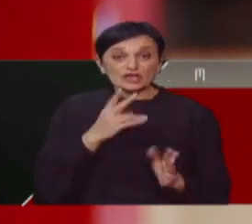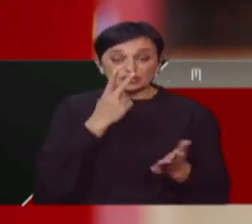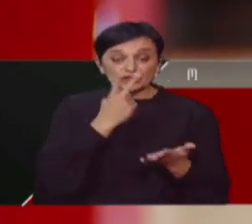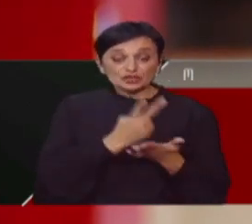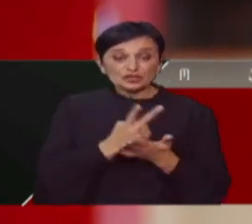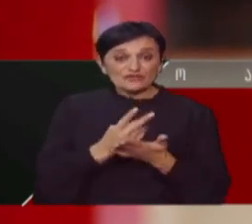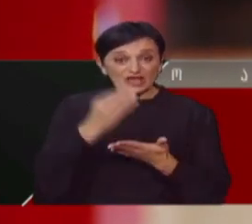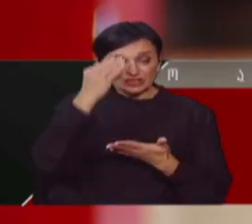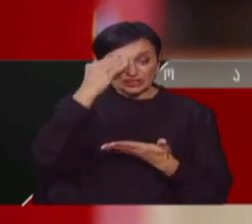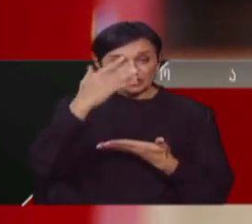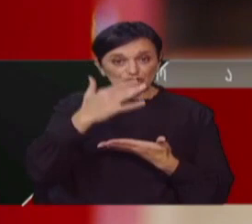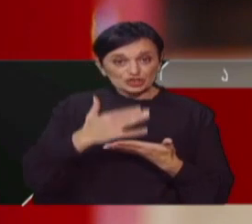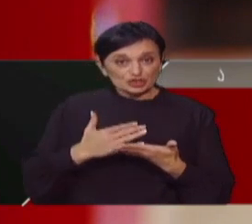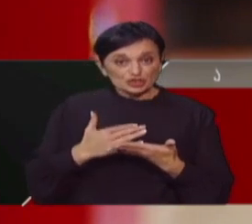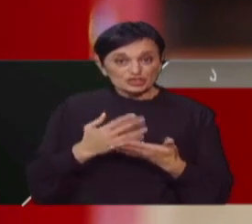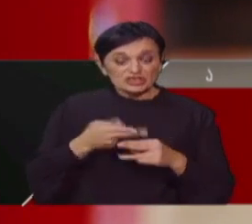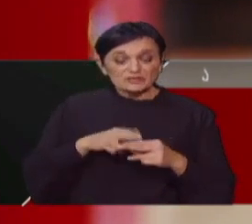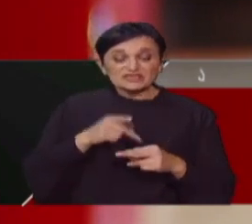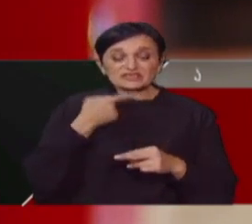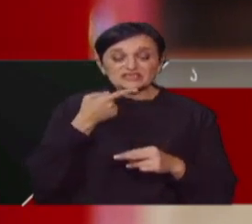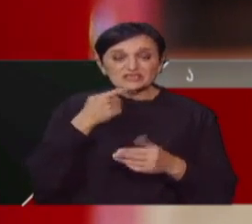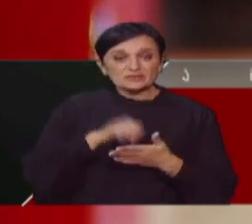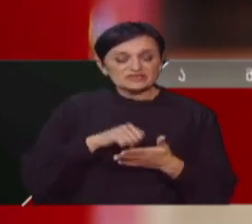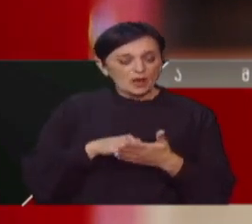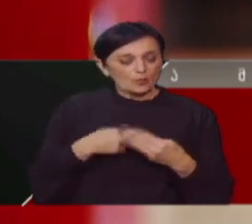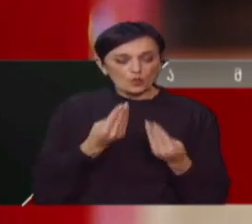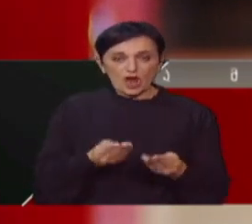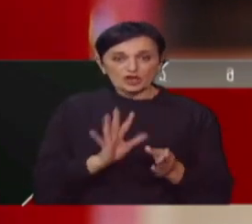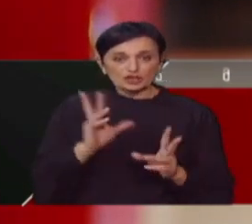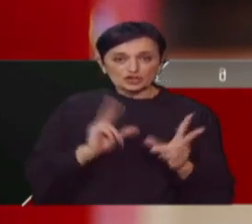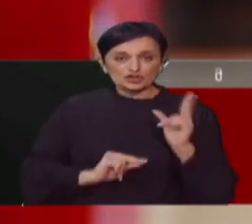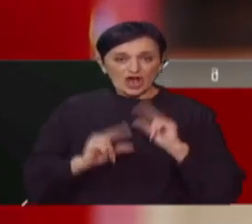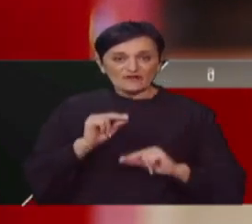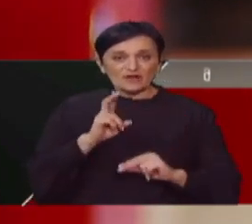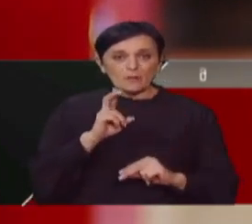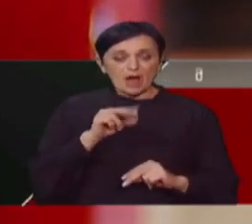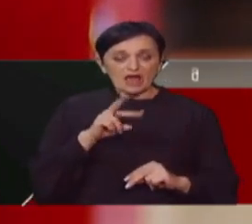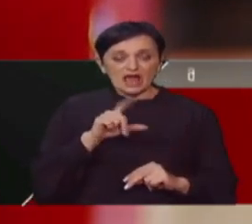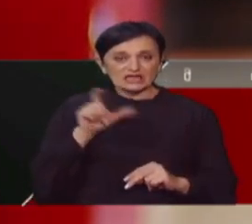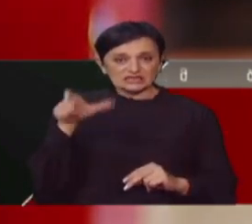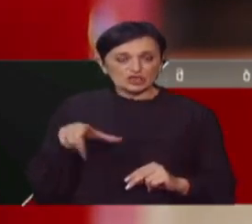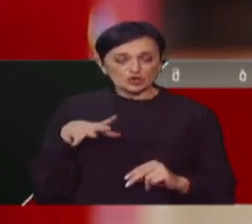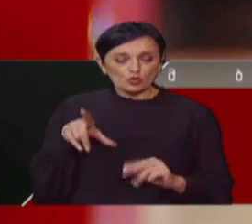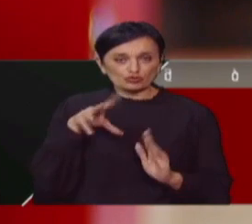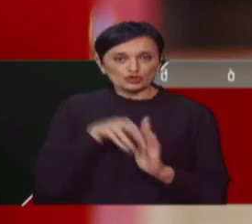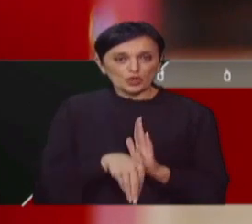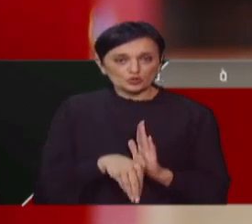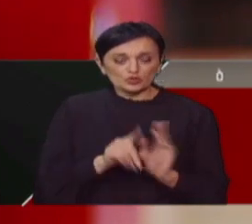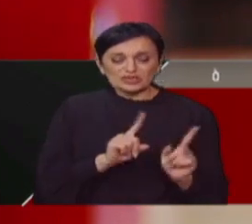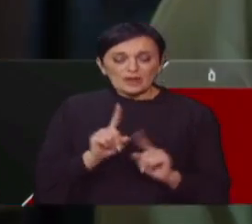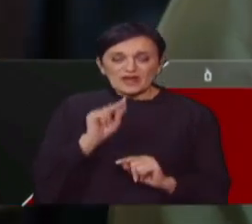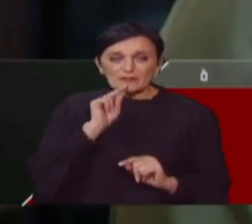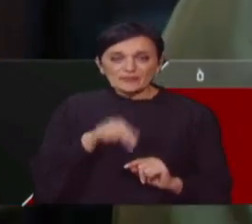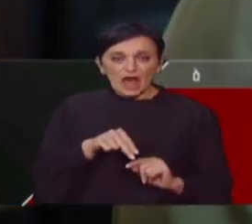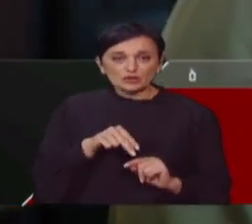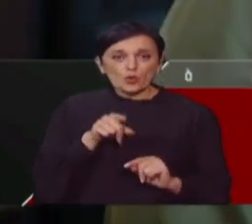ჩვენებების შინაარსი არ გვაძლევს იმის ქმის საფუძველს ჩავთვალოთ რომ ბალაძე იყო ჩართული რაიმე სახის